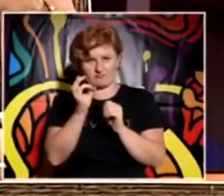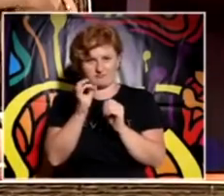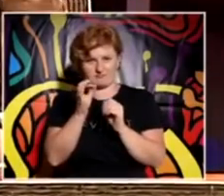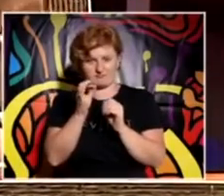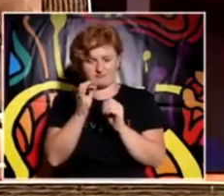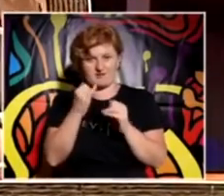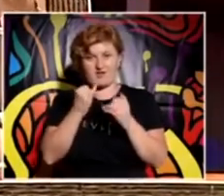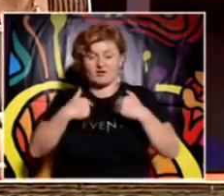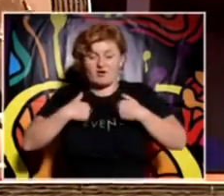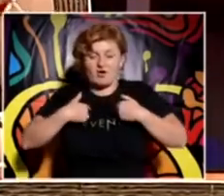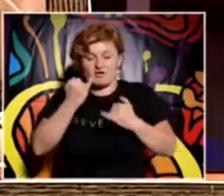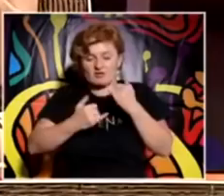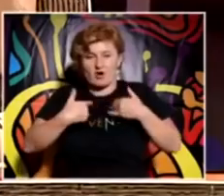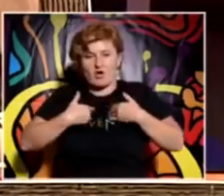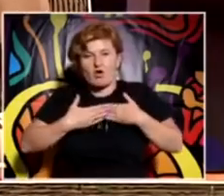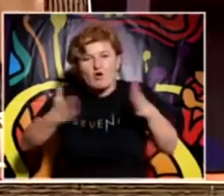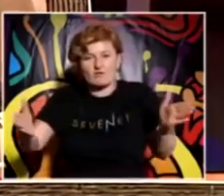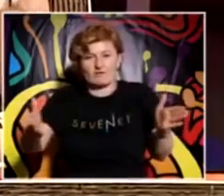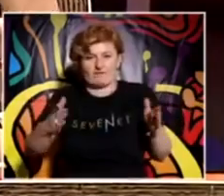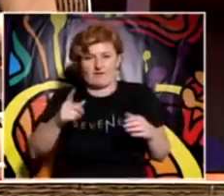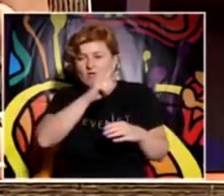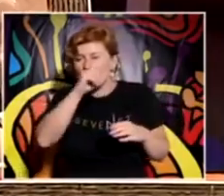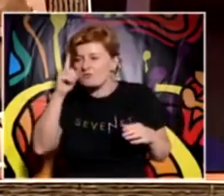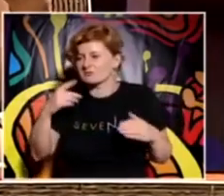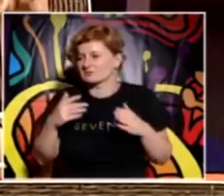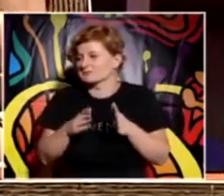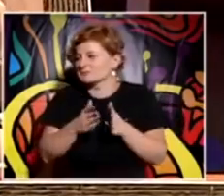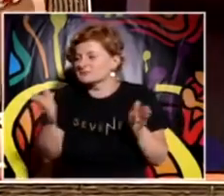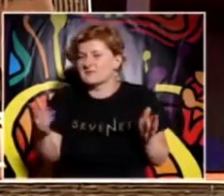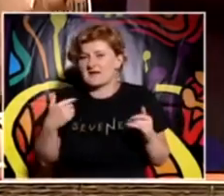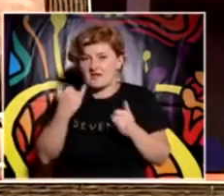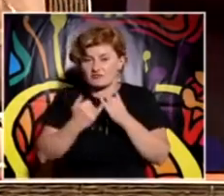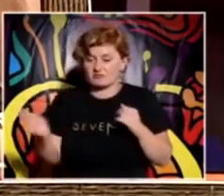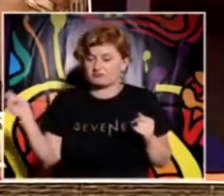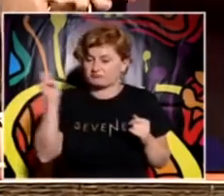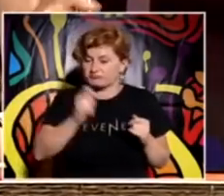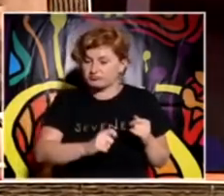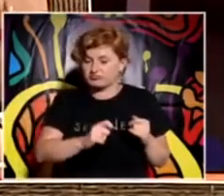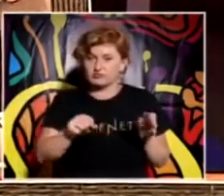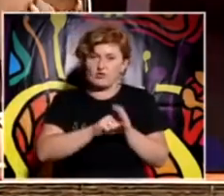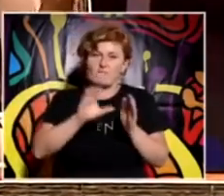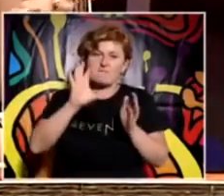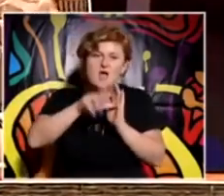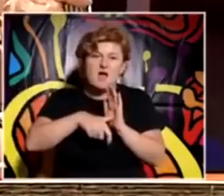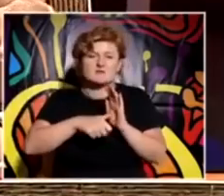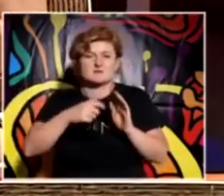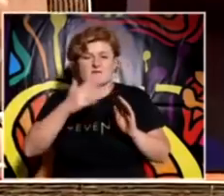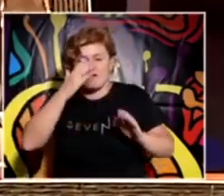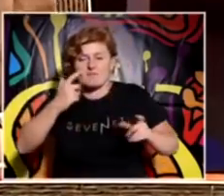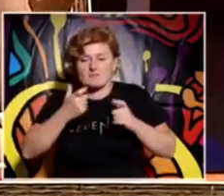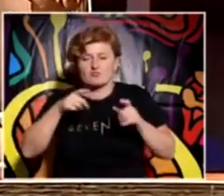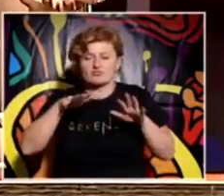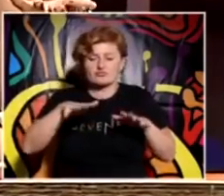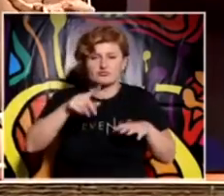ludzi, przyjeżdżamy nawet do takiego teoretycznie niebezpiecznego miasta, gdzie jest tłok, harmider, dużo obcych